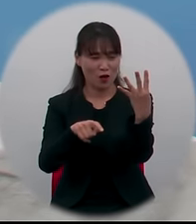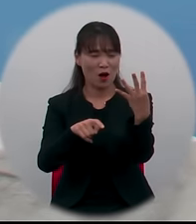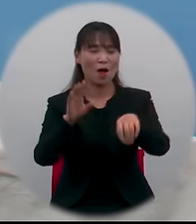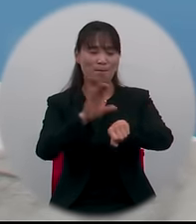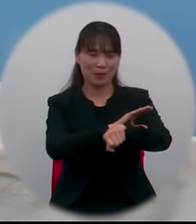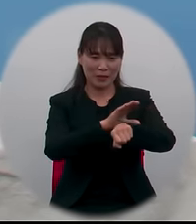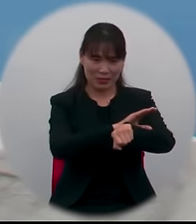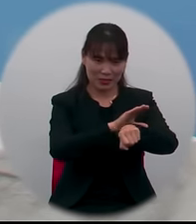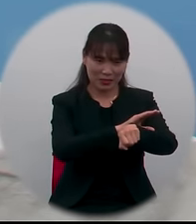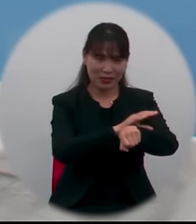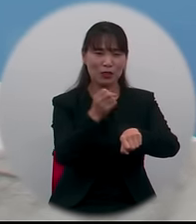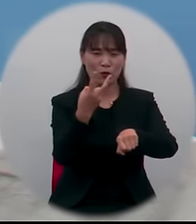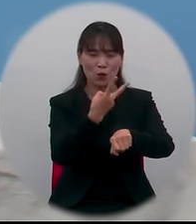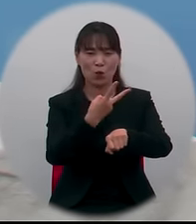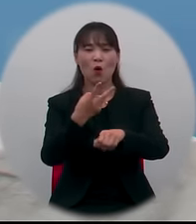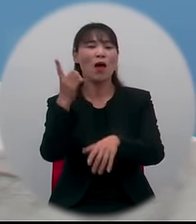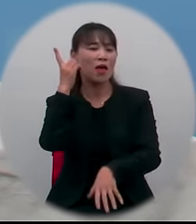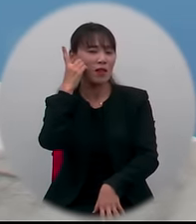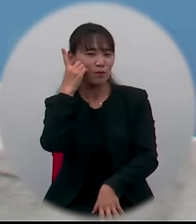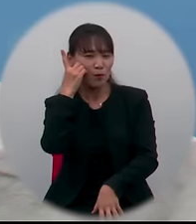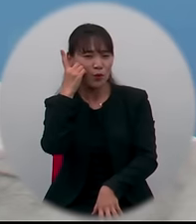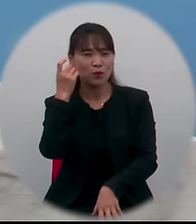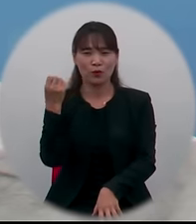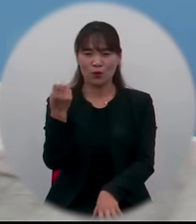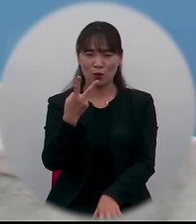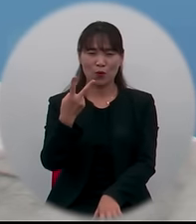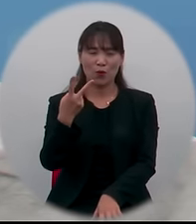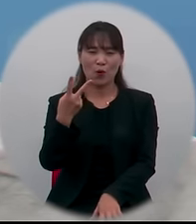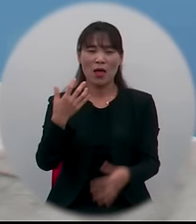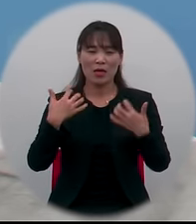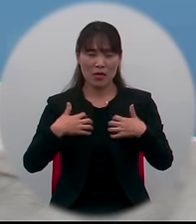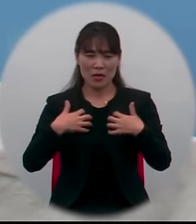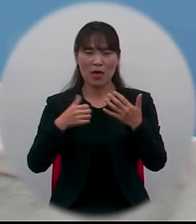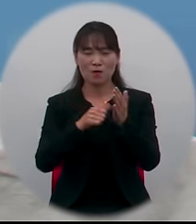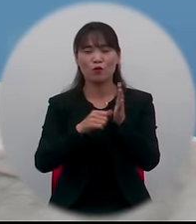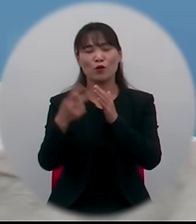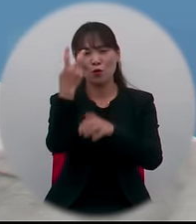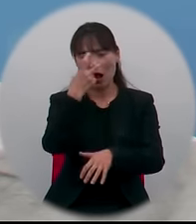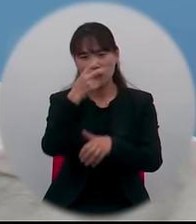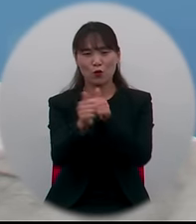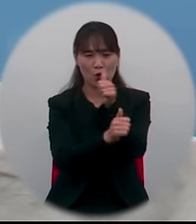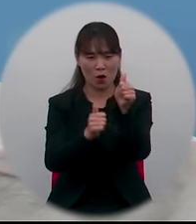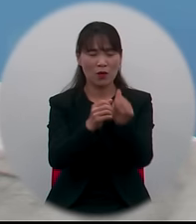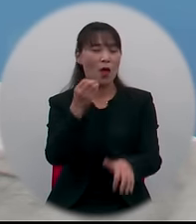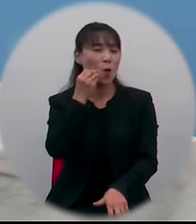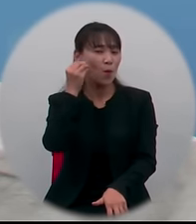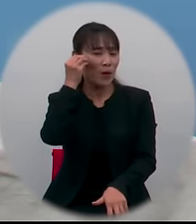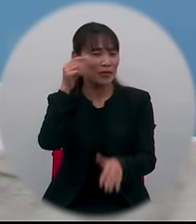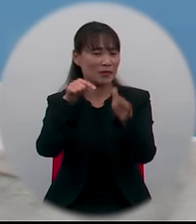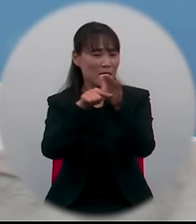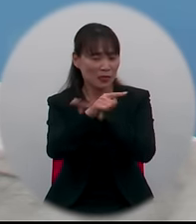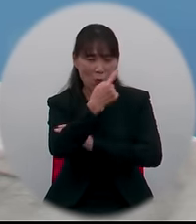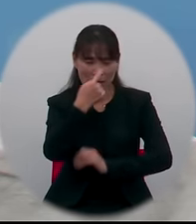쉬운 방법들이 있습니다 pc 온라인 게임 경우 그다음에 모바일 게임 경우 그다음에 게임물 관리 위원회라는이